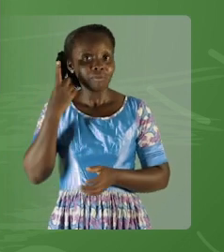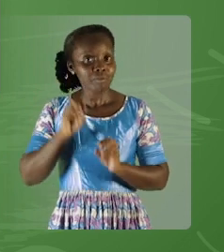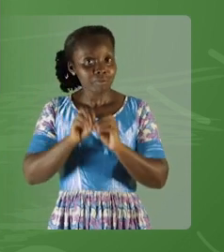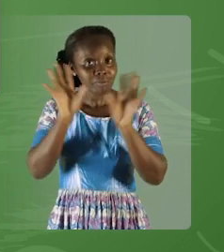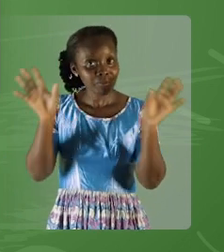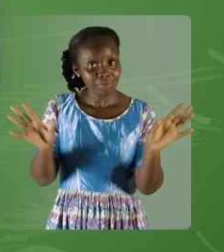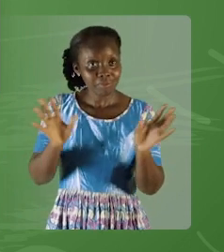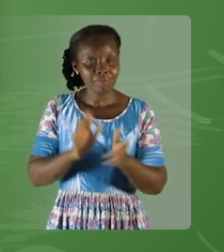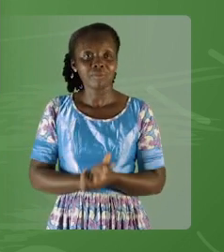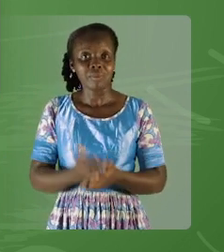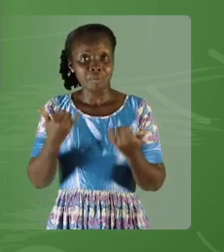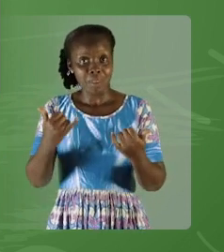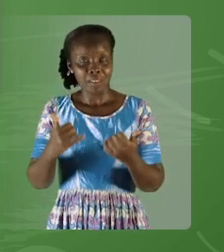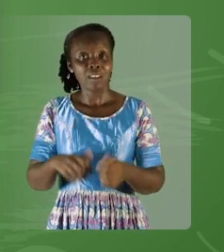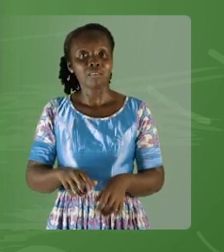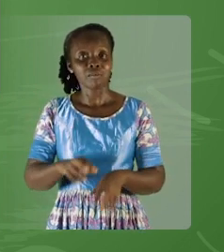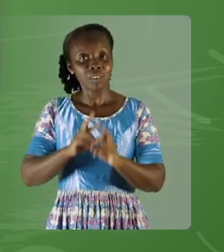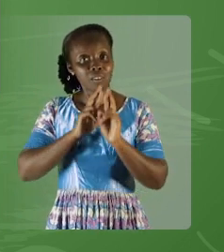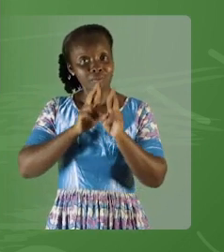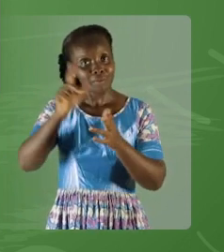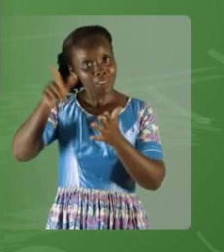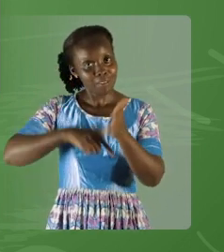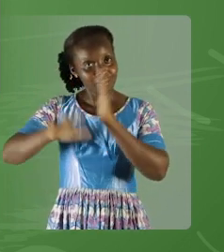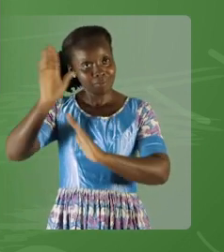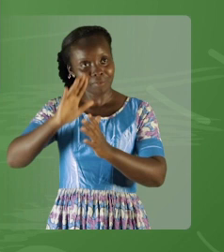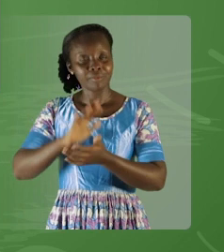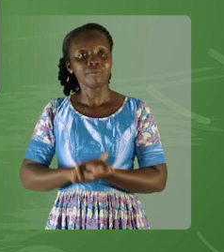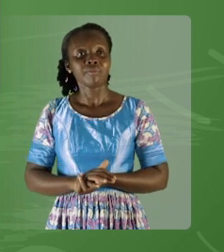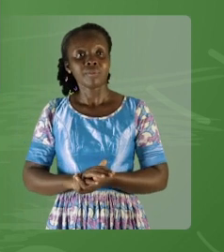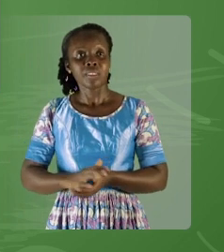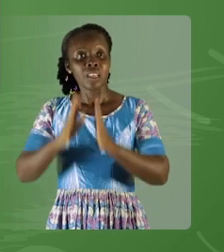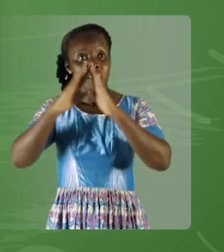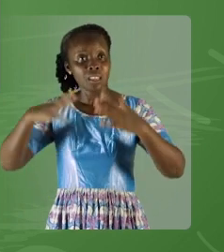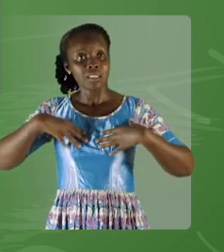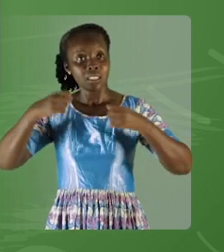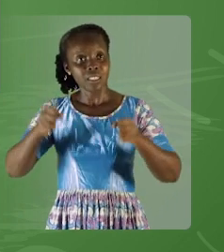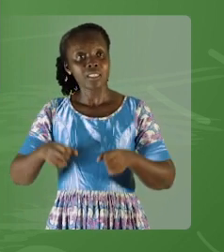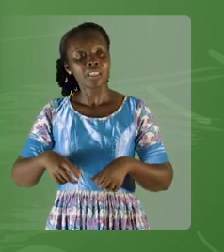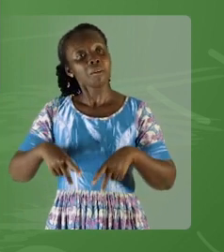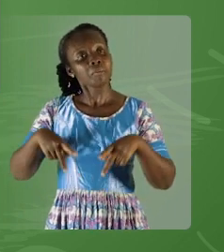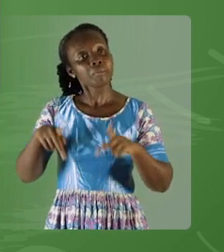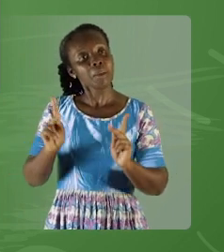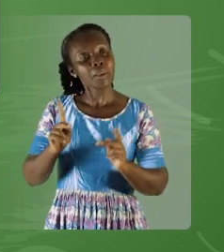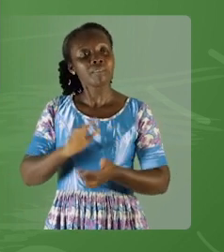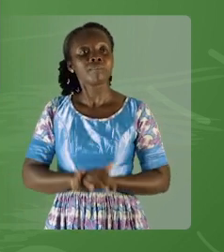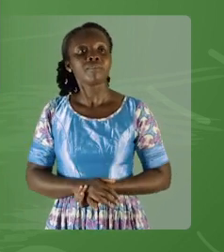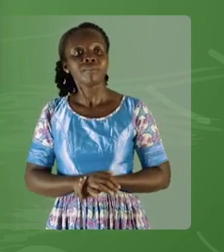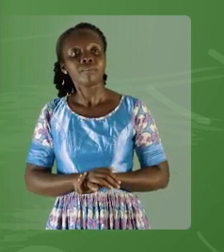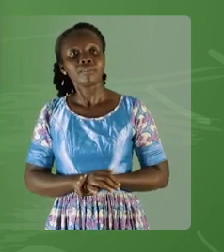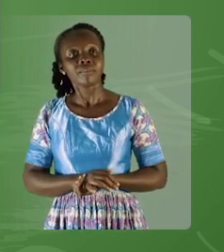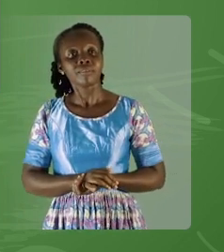vrai ou faux. Je lis les affirmations. Petit a. Le centre de santé a pour